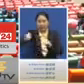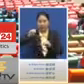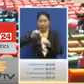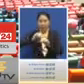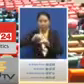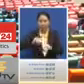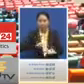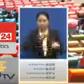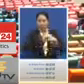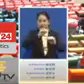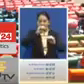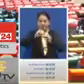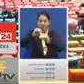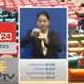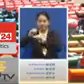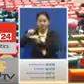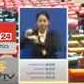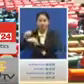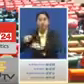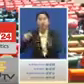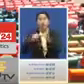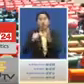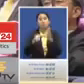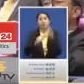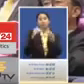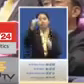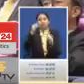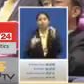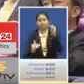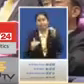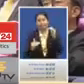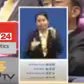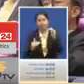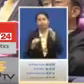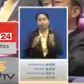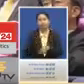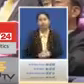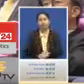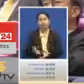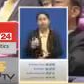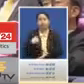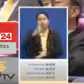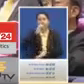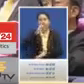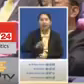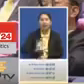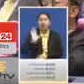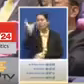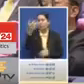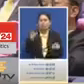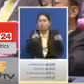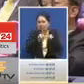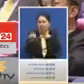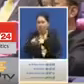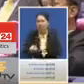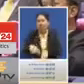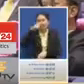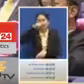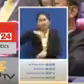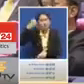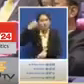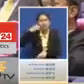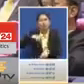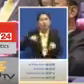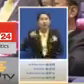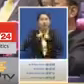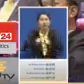เปอร์เซ็นต์นี่คือความเหลื่อมล้ำเป็นก้าวกระโดดท่านบอกว่ามันมีทั่วโลกในประเทศไทยมีทุกยุคแต่ยุคของท่านมันเยอะ